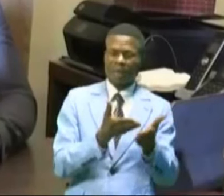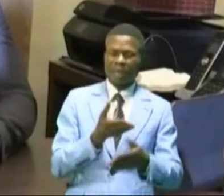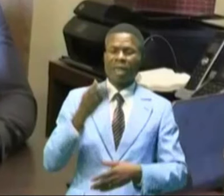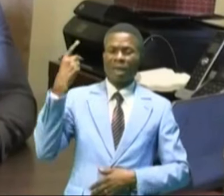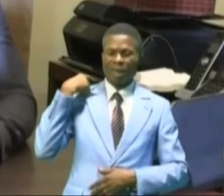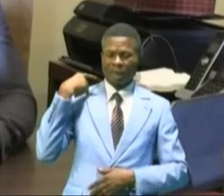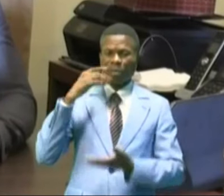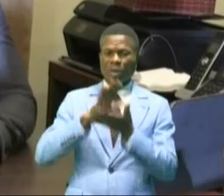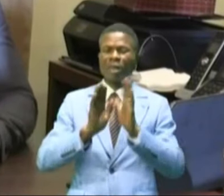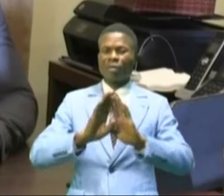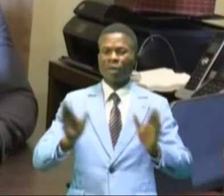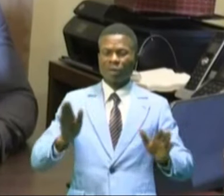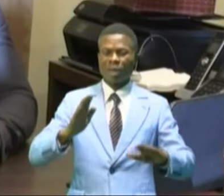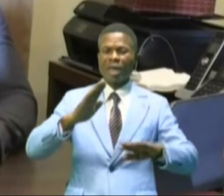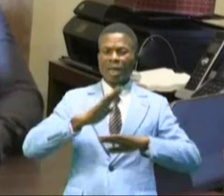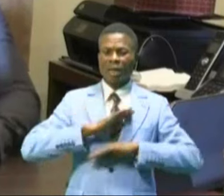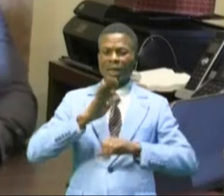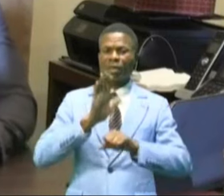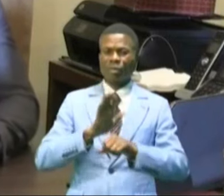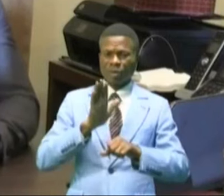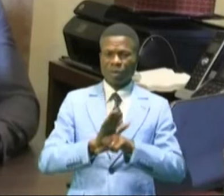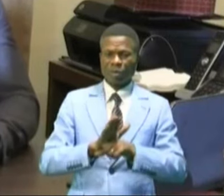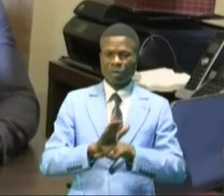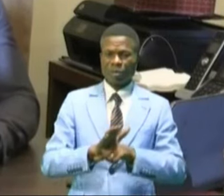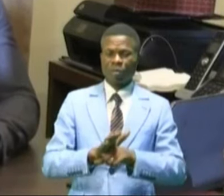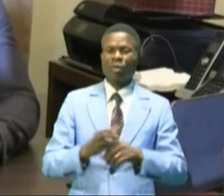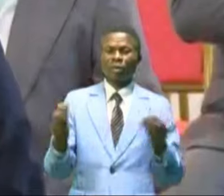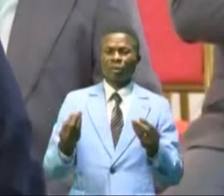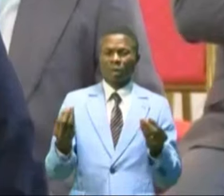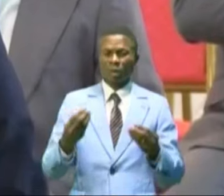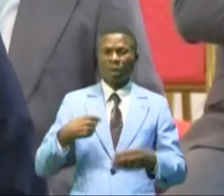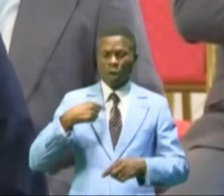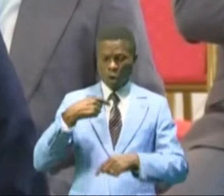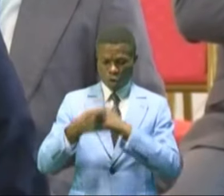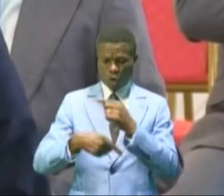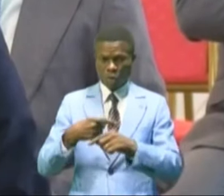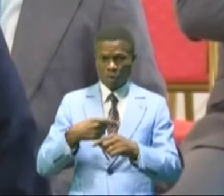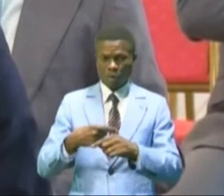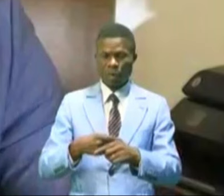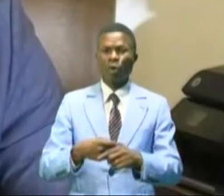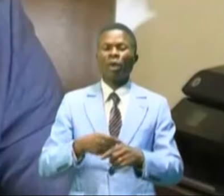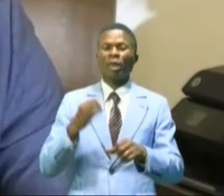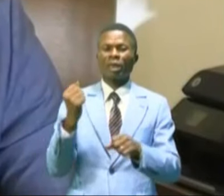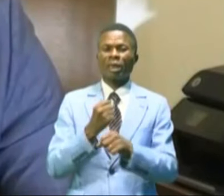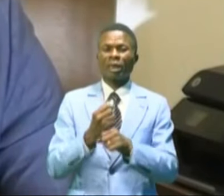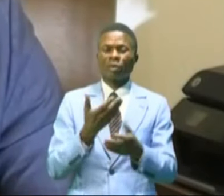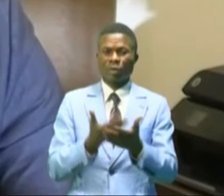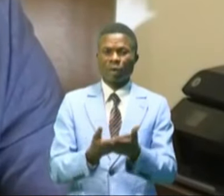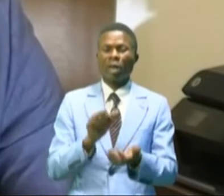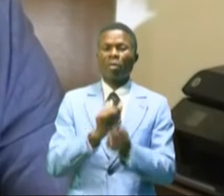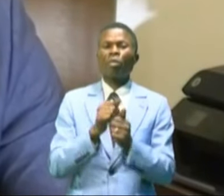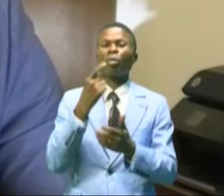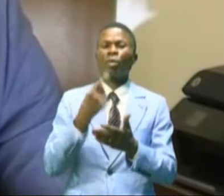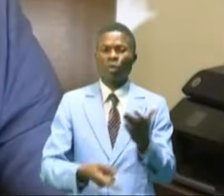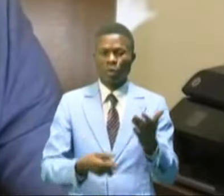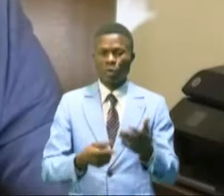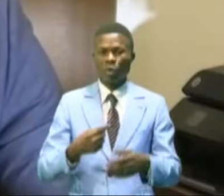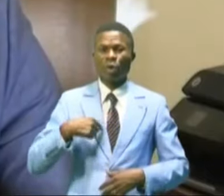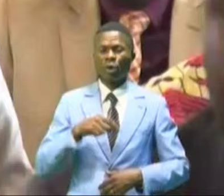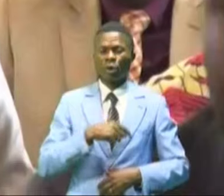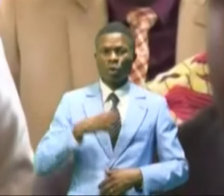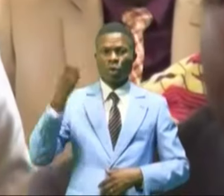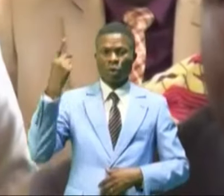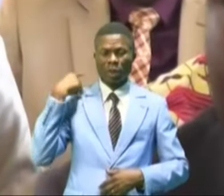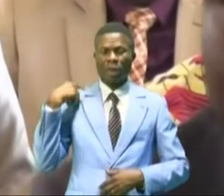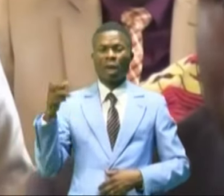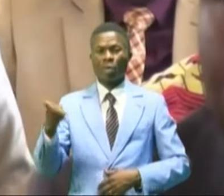objectifs. Un sentiment de satisfaction, d'autant plus que nous sommes au début de la législature et il était question que les élus